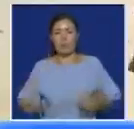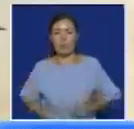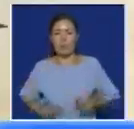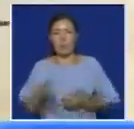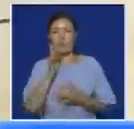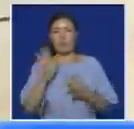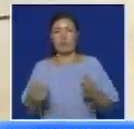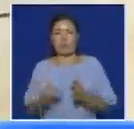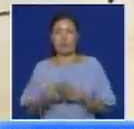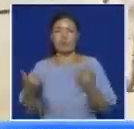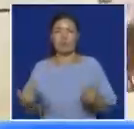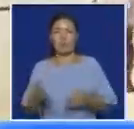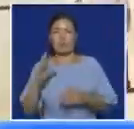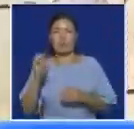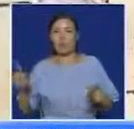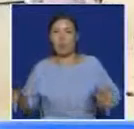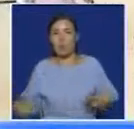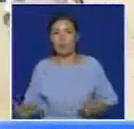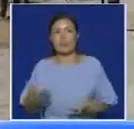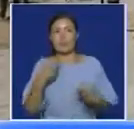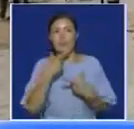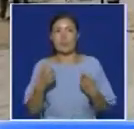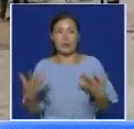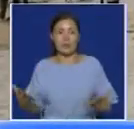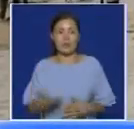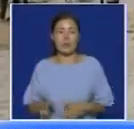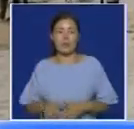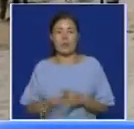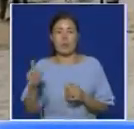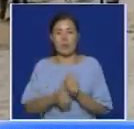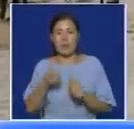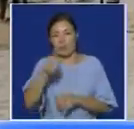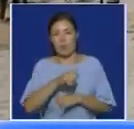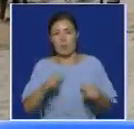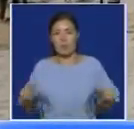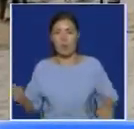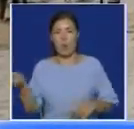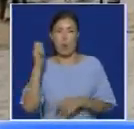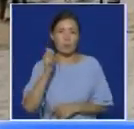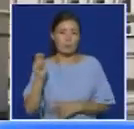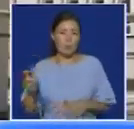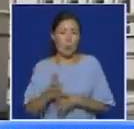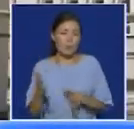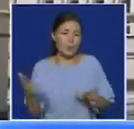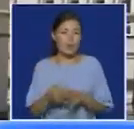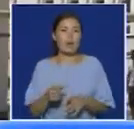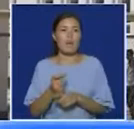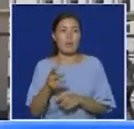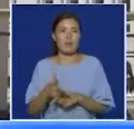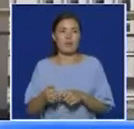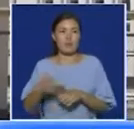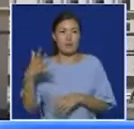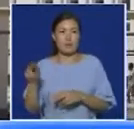осы уақыт ішінде әлеуеті нығайып, келбеті көріктенді. Мал саны жыл сайын артып, шаруа қожалықтар көбейді. Бірнеше